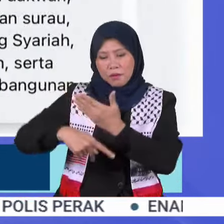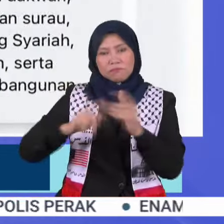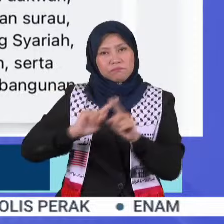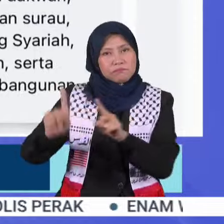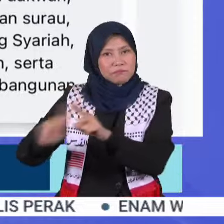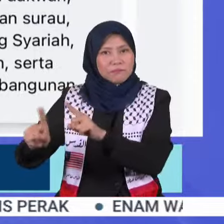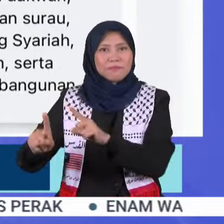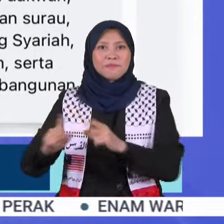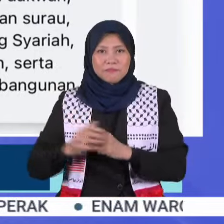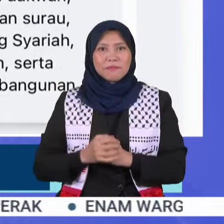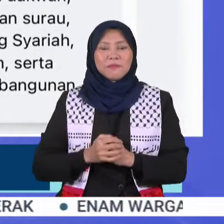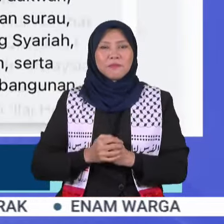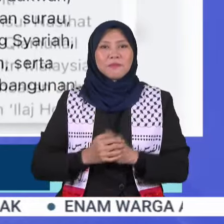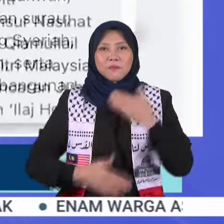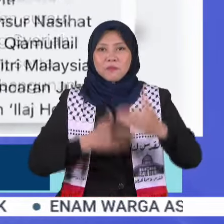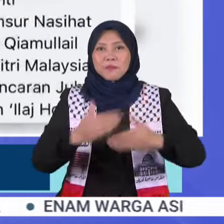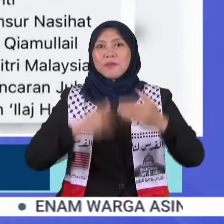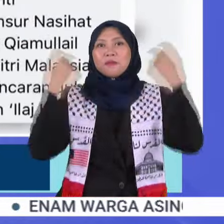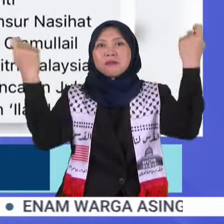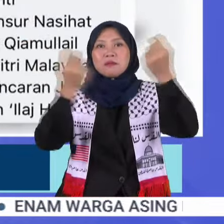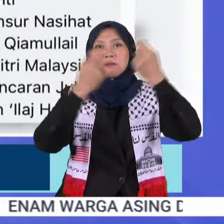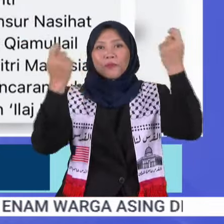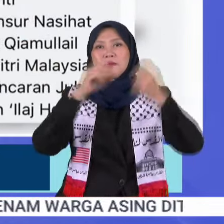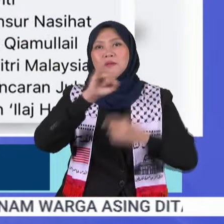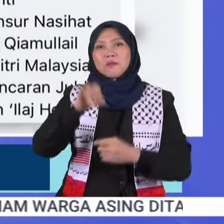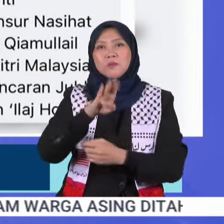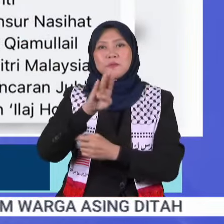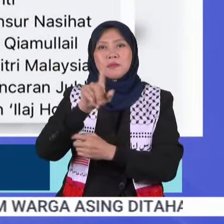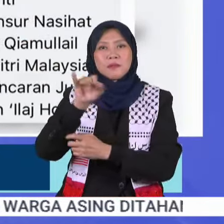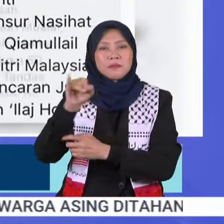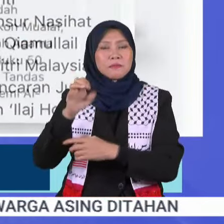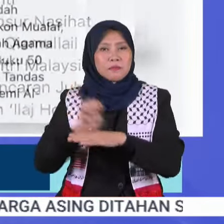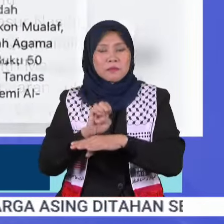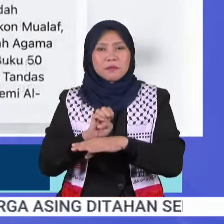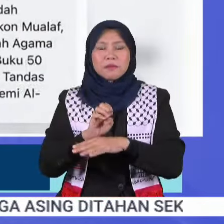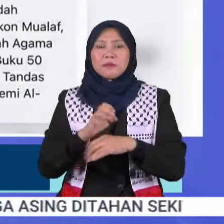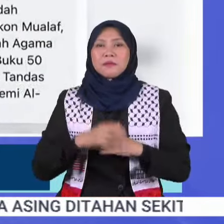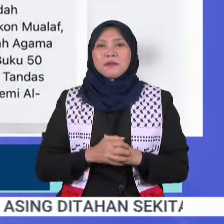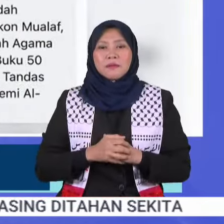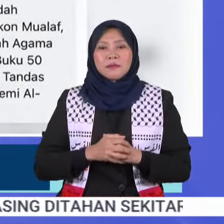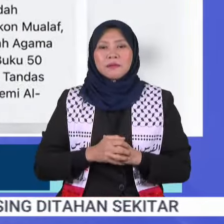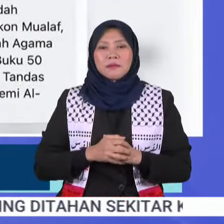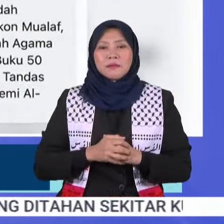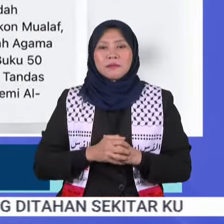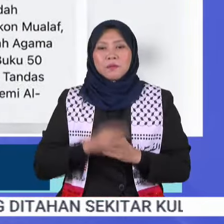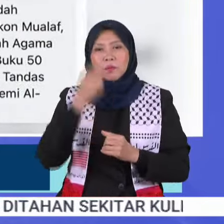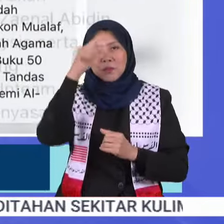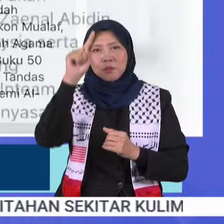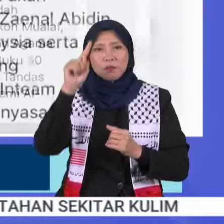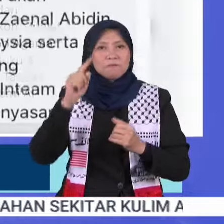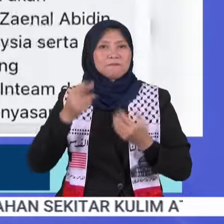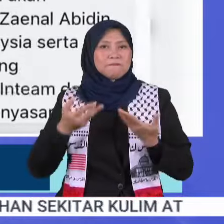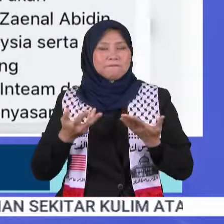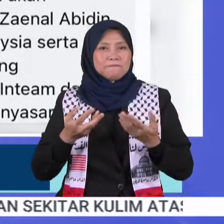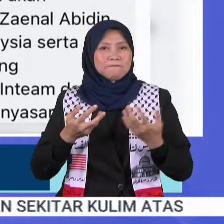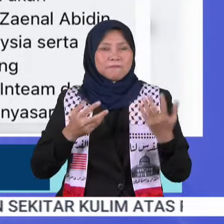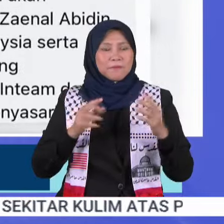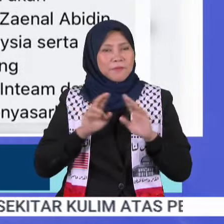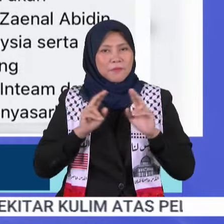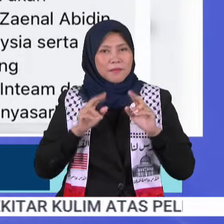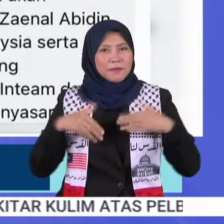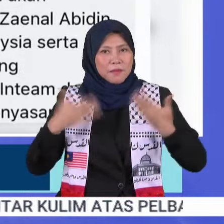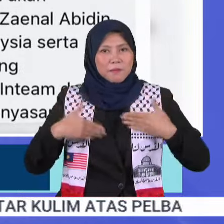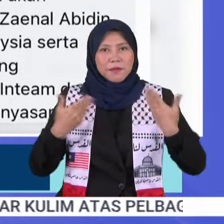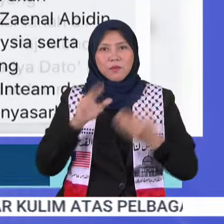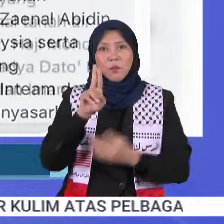dirancang sepanjang tahun ini sempena sambutan Jubli Emas selaras visi mendambakan kesejahteraan ummah. Antara program